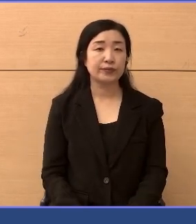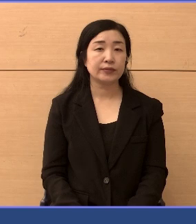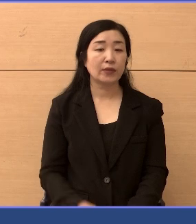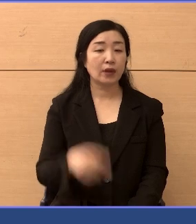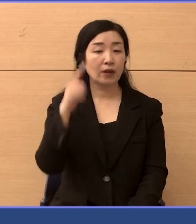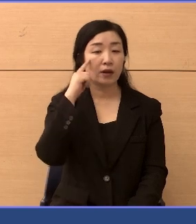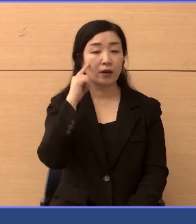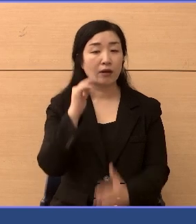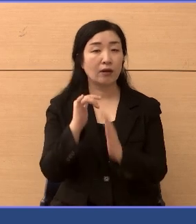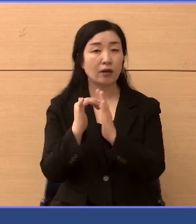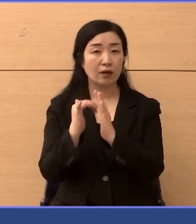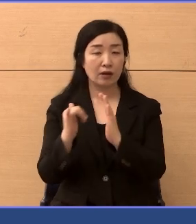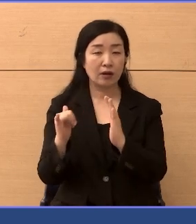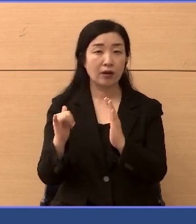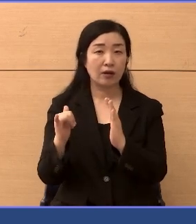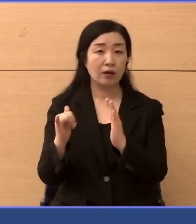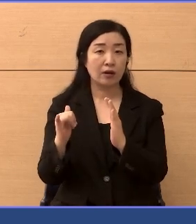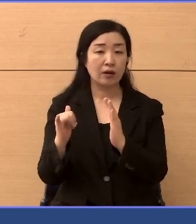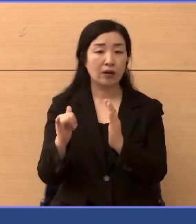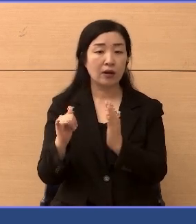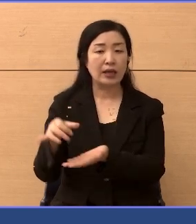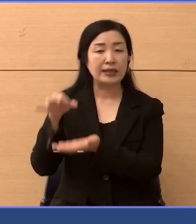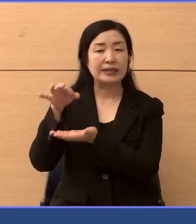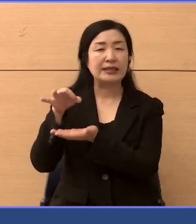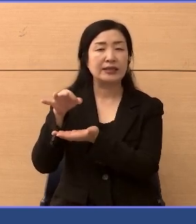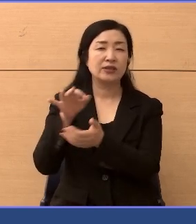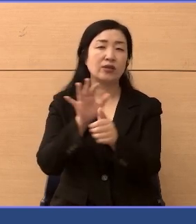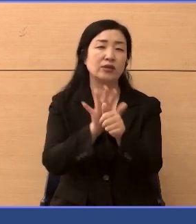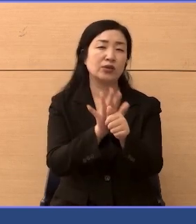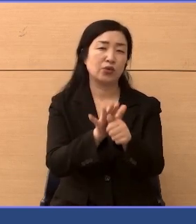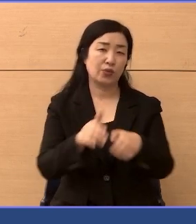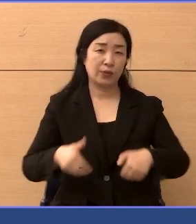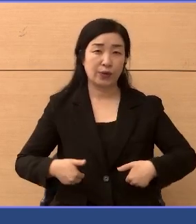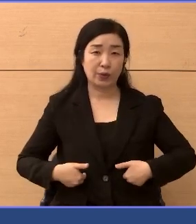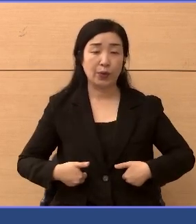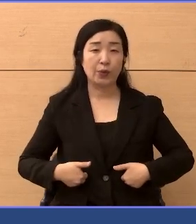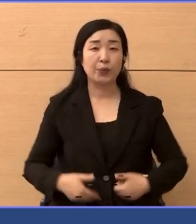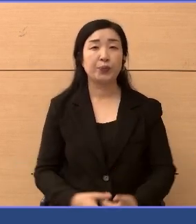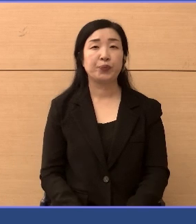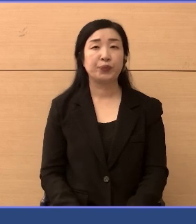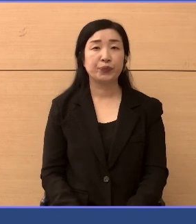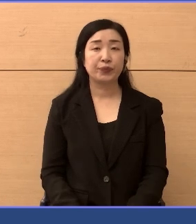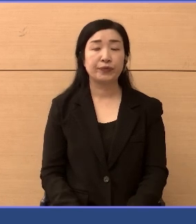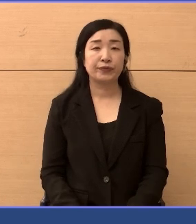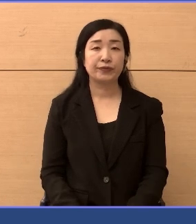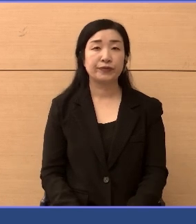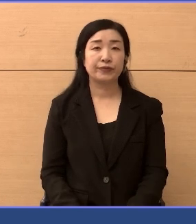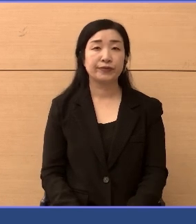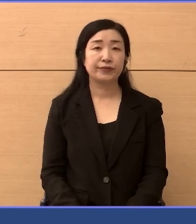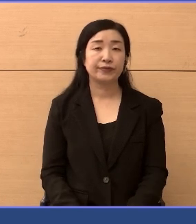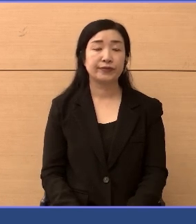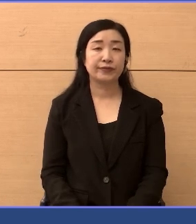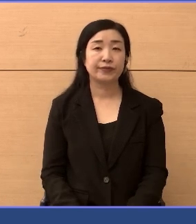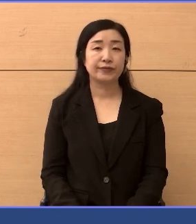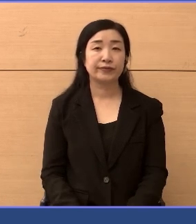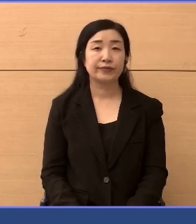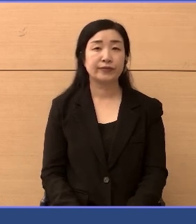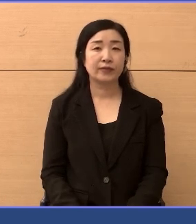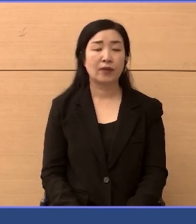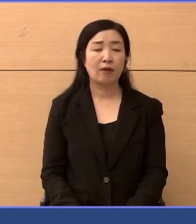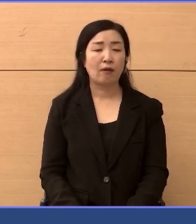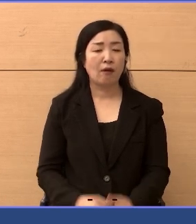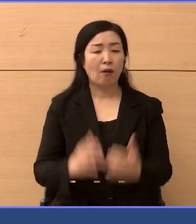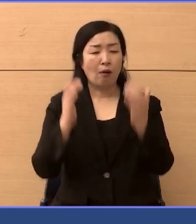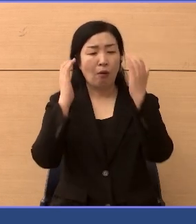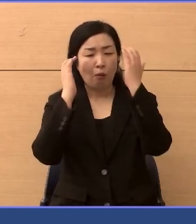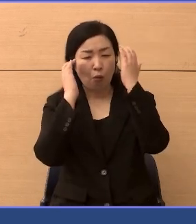종종 이 가족들 financial 같은 경우에는 help 어떤 재정적인 도움도 to 필요합니다. assist them in 그래서 dealing with the complex needs of a